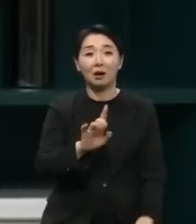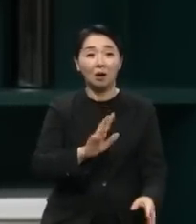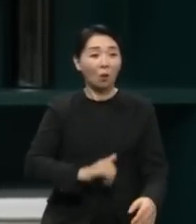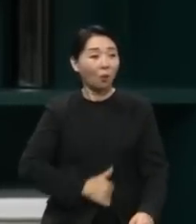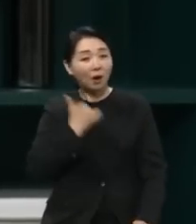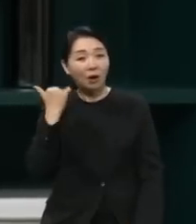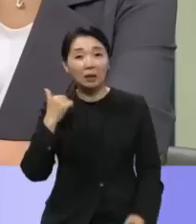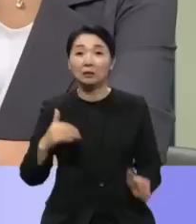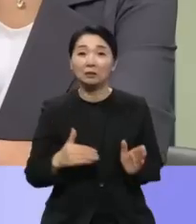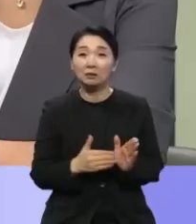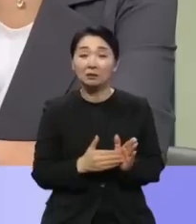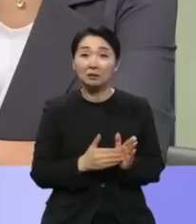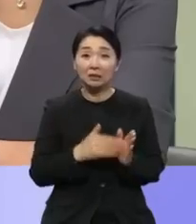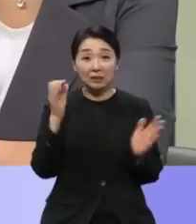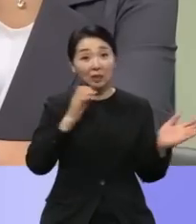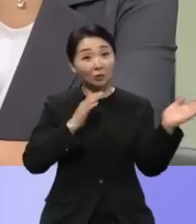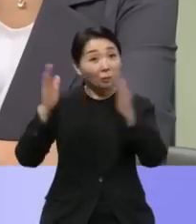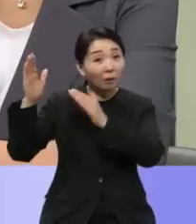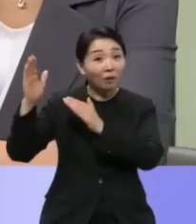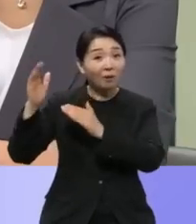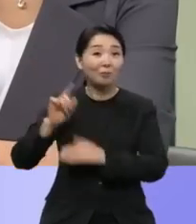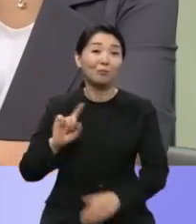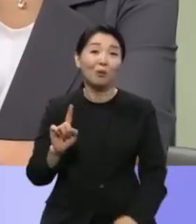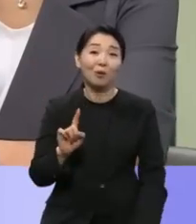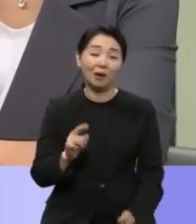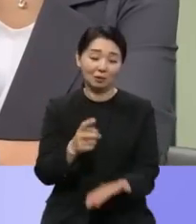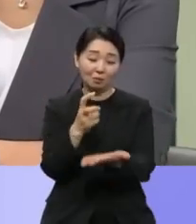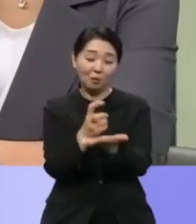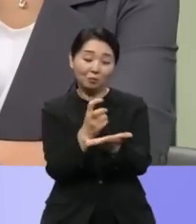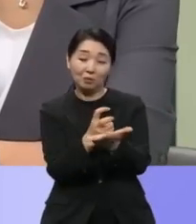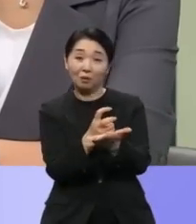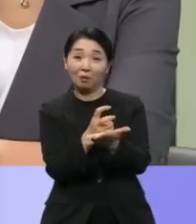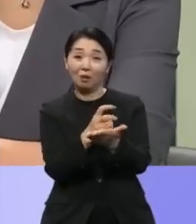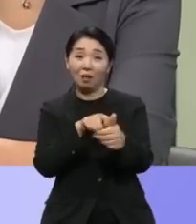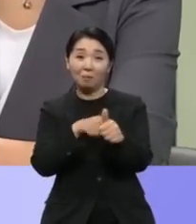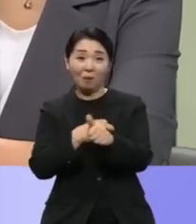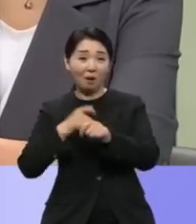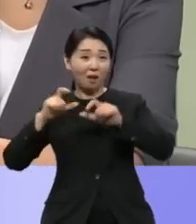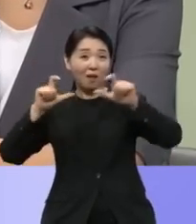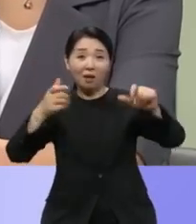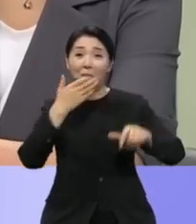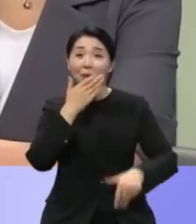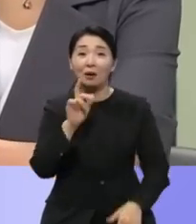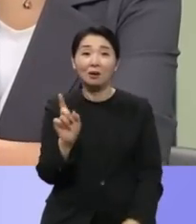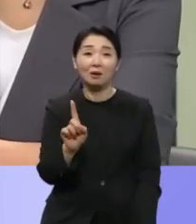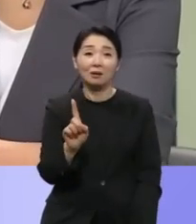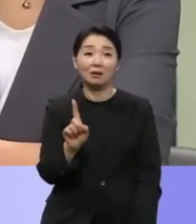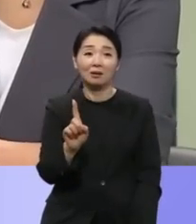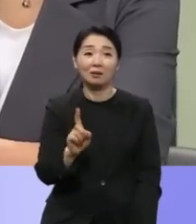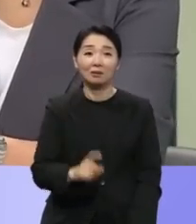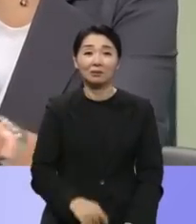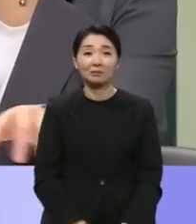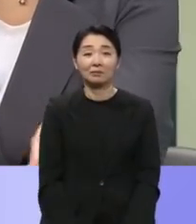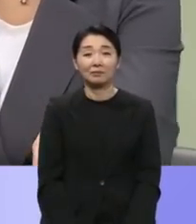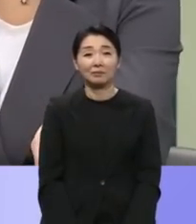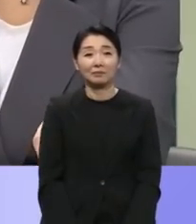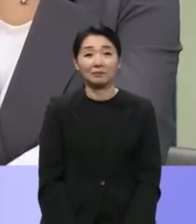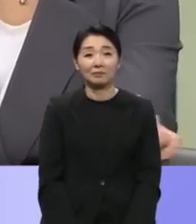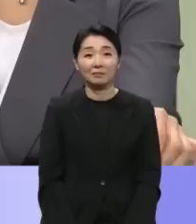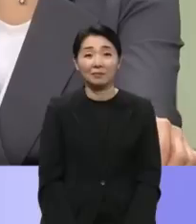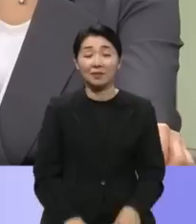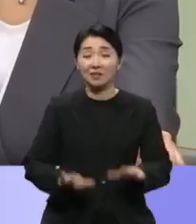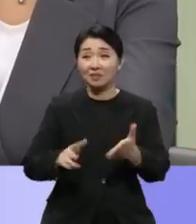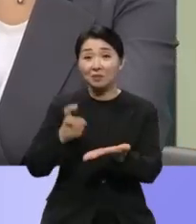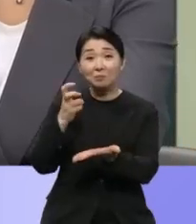화난다 이렇게 하고 말 수 있는 건지 아니면 법적으로 처벌을 할 수 있는 건지 어떻습니까 지금